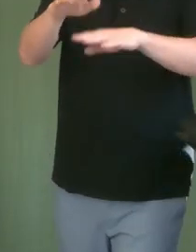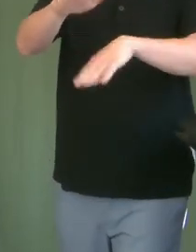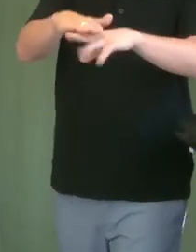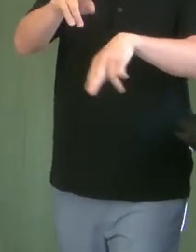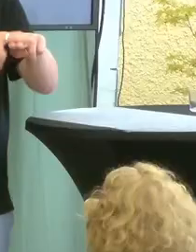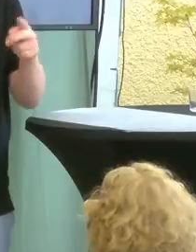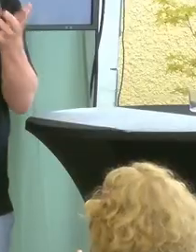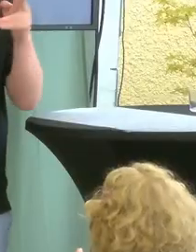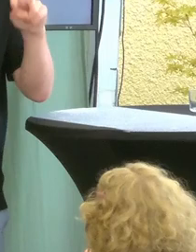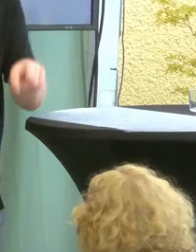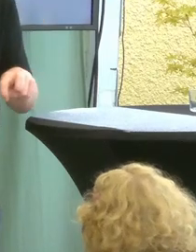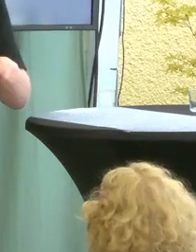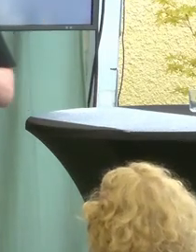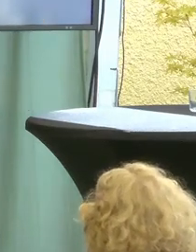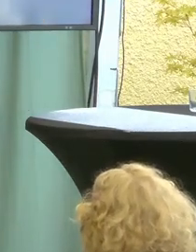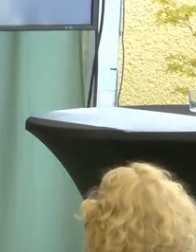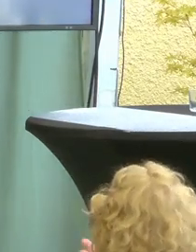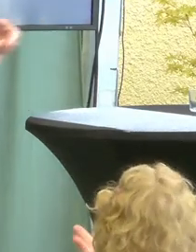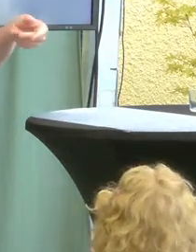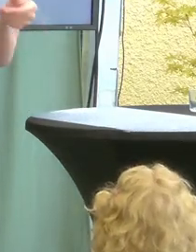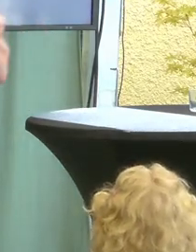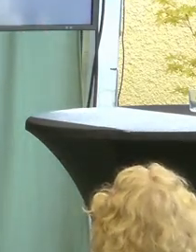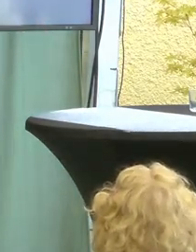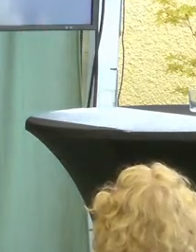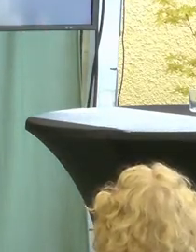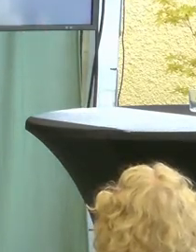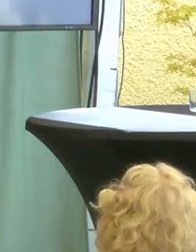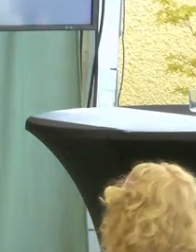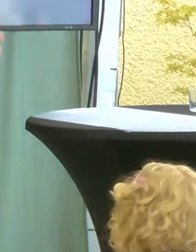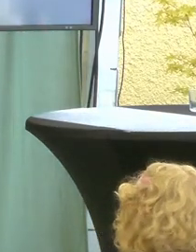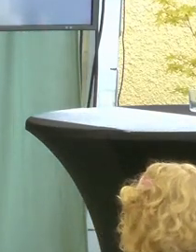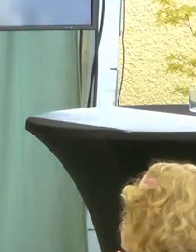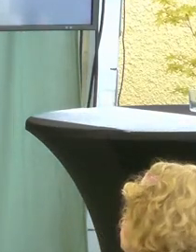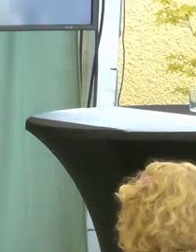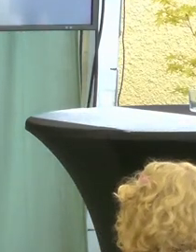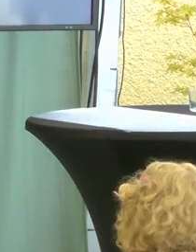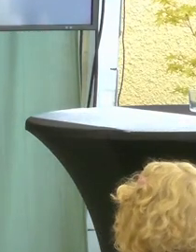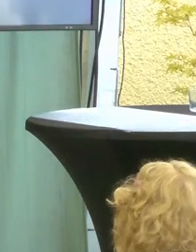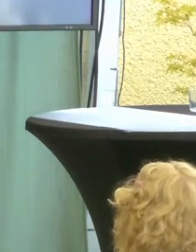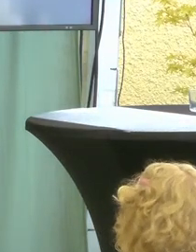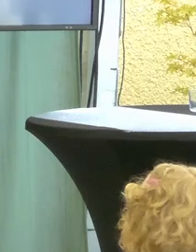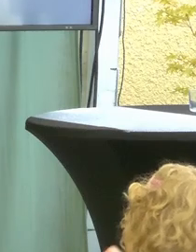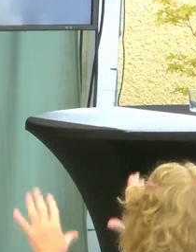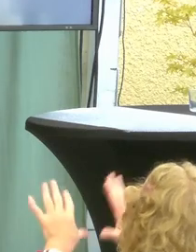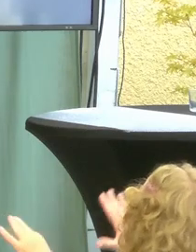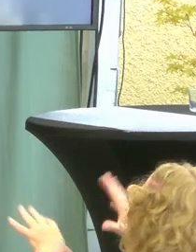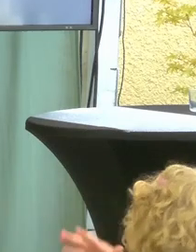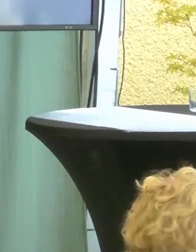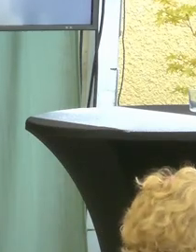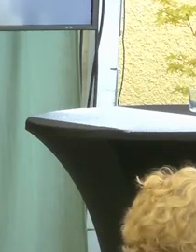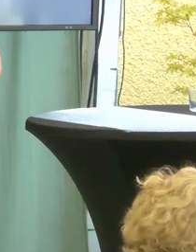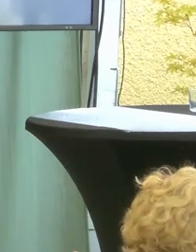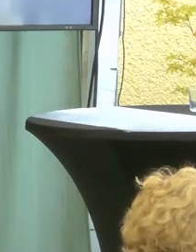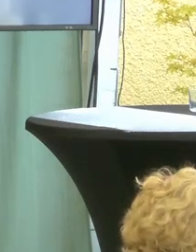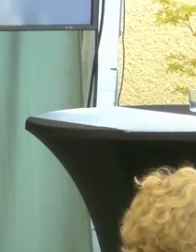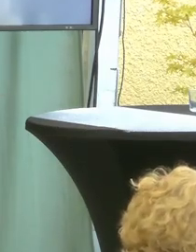på ett annat sätt via olika licensierade molntjänster och så vidare. För då minskar